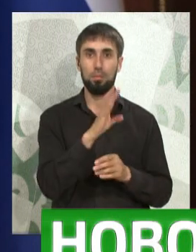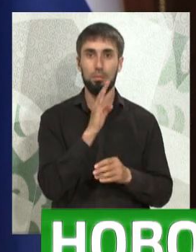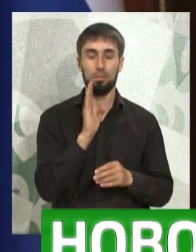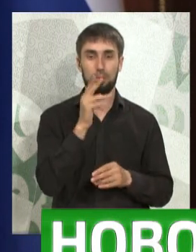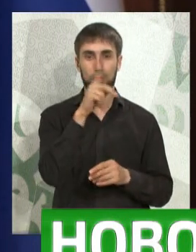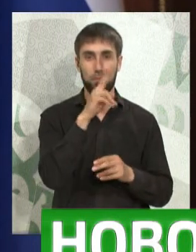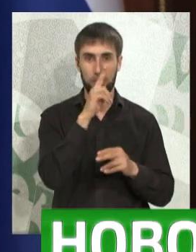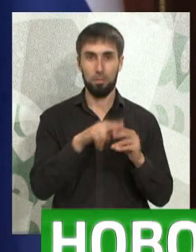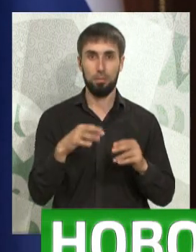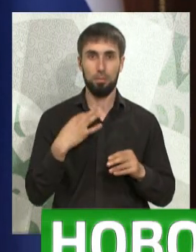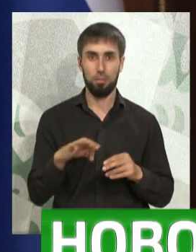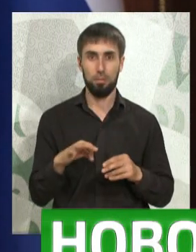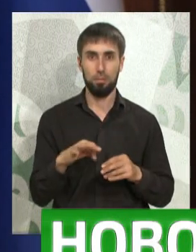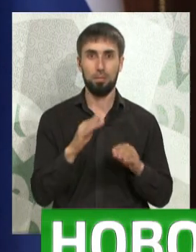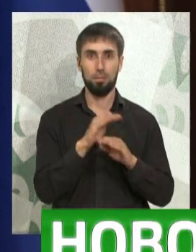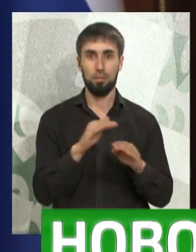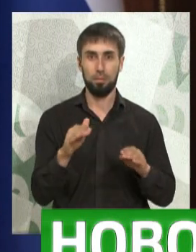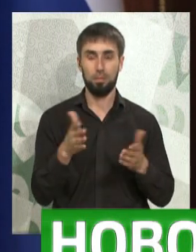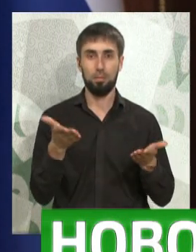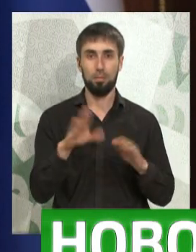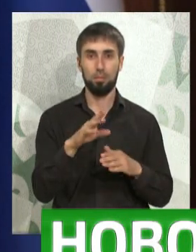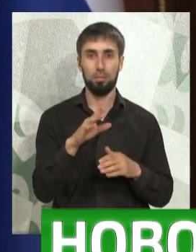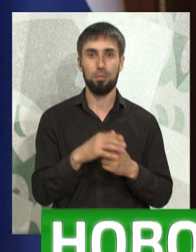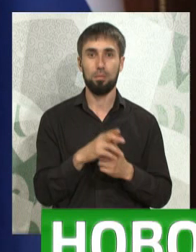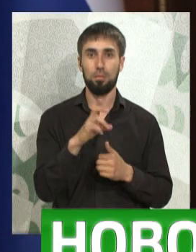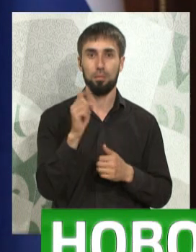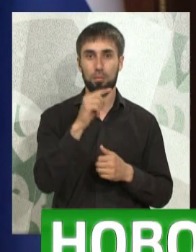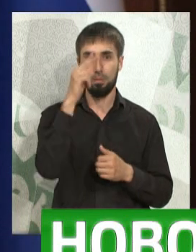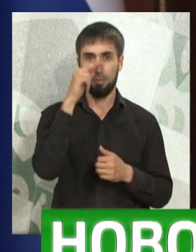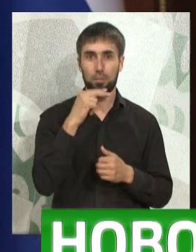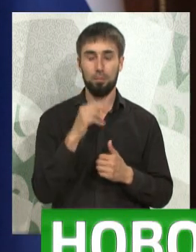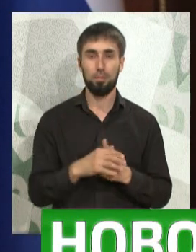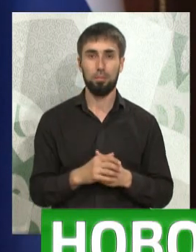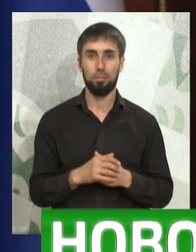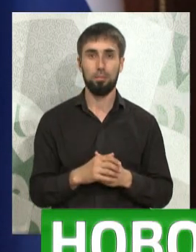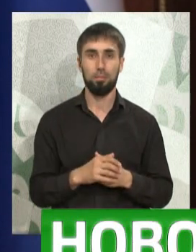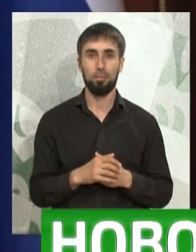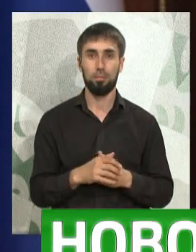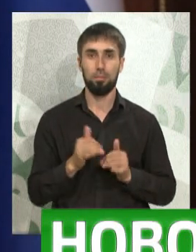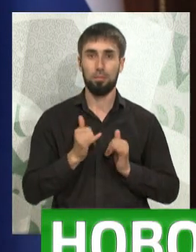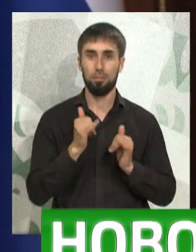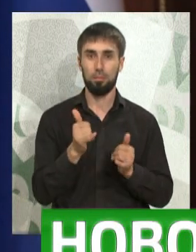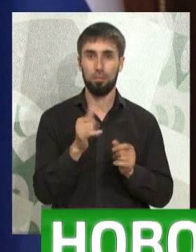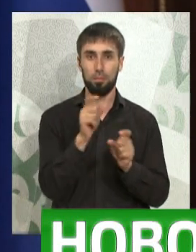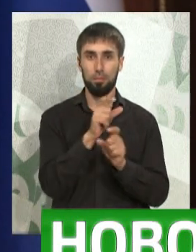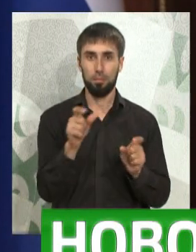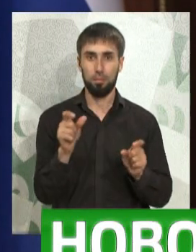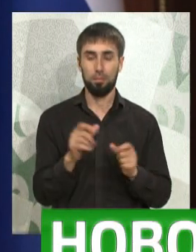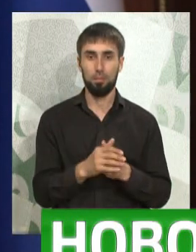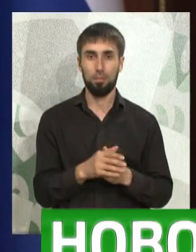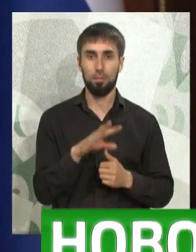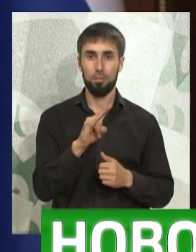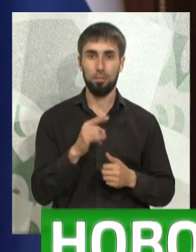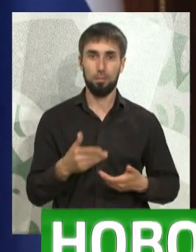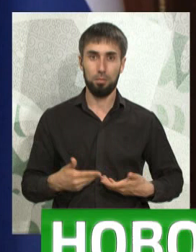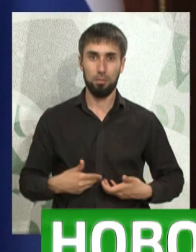сыновей. Дети остались без отцов. Уважаемые граждане, мы